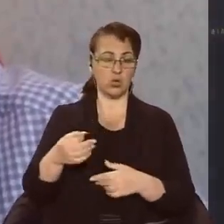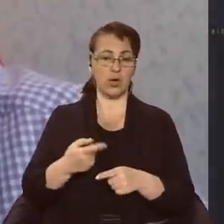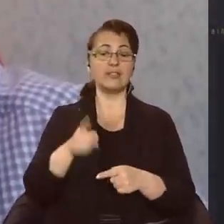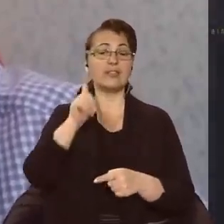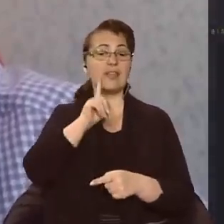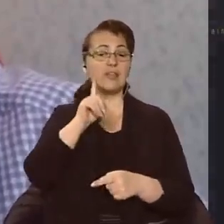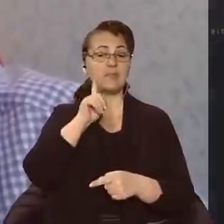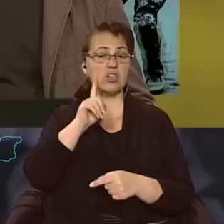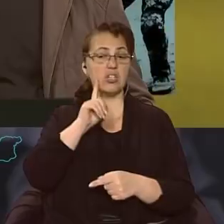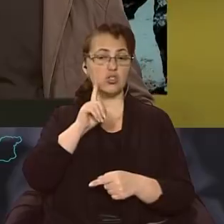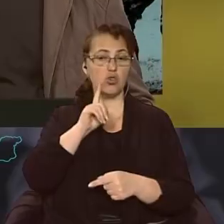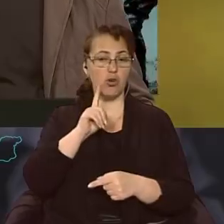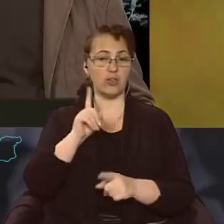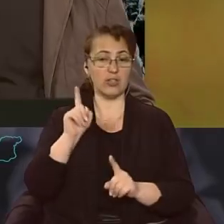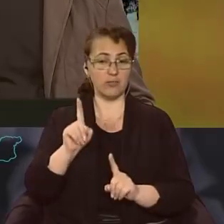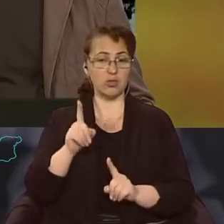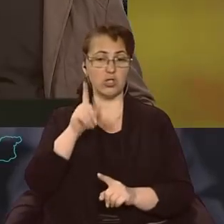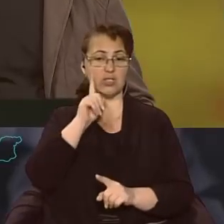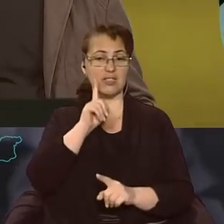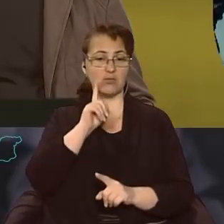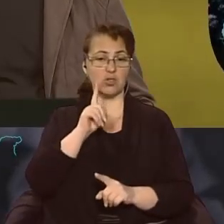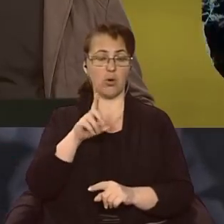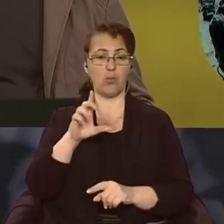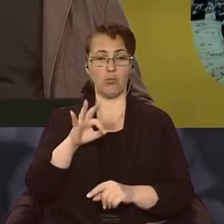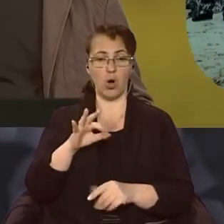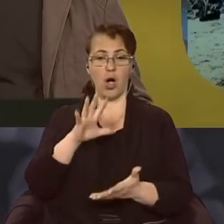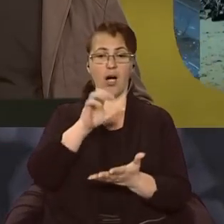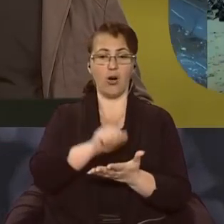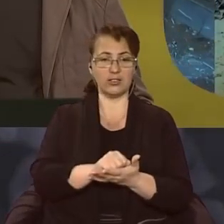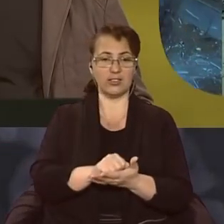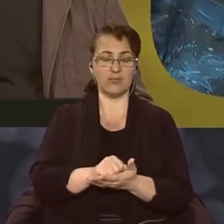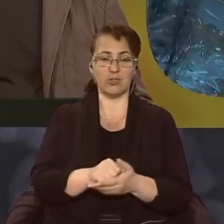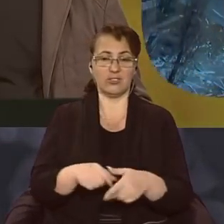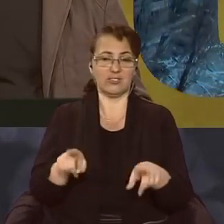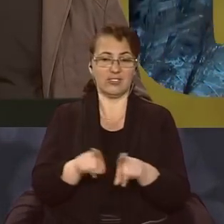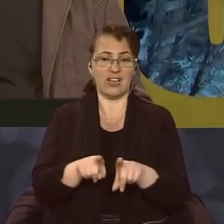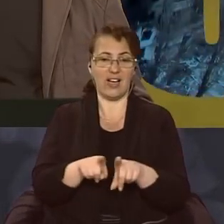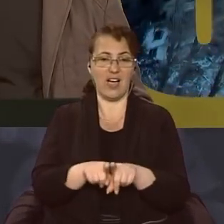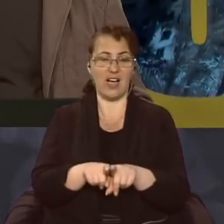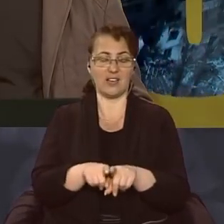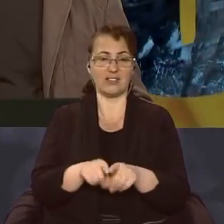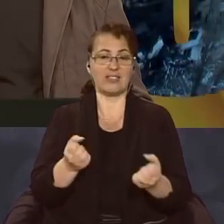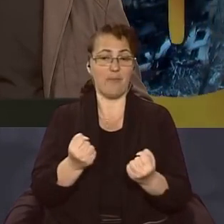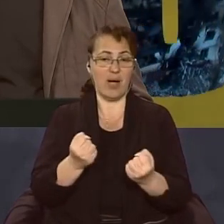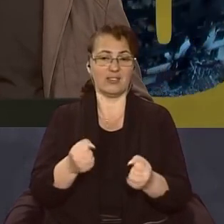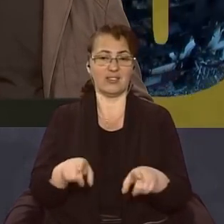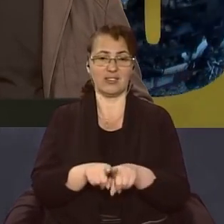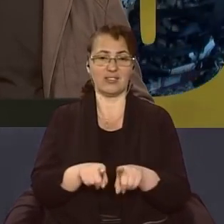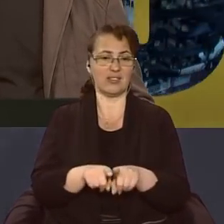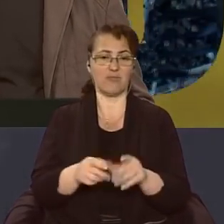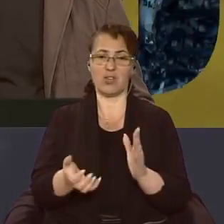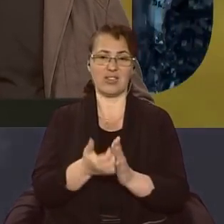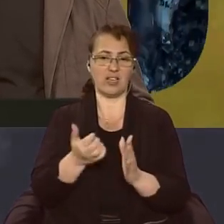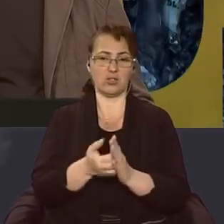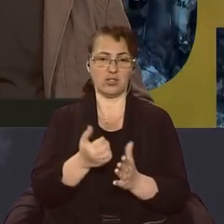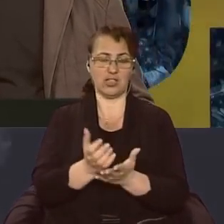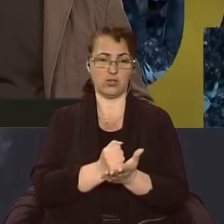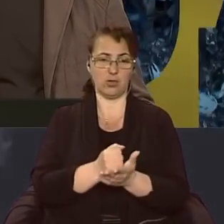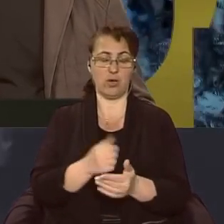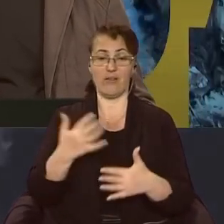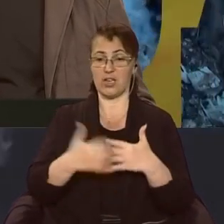Тимчасово, саме тимчасово, тому що утримувати все одно ресурсу недостатньо. Наприклад, якщо ми кажемо про Херсонську область, то там